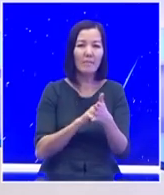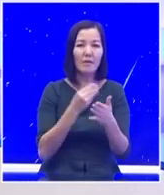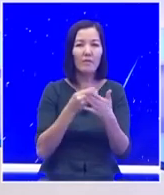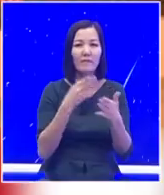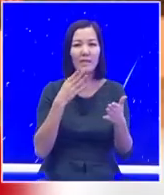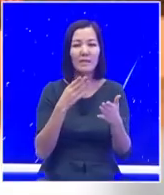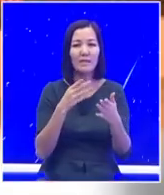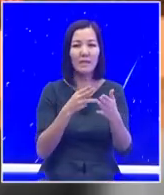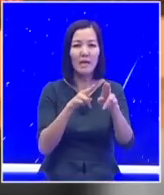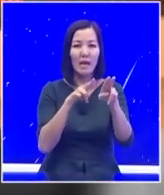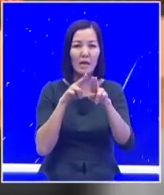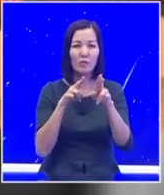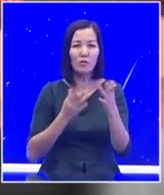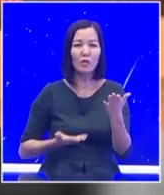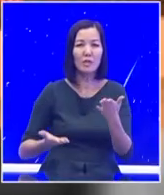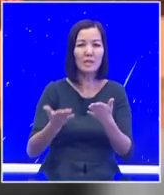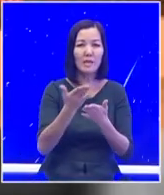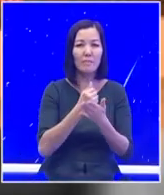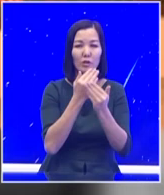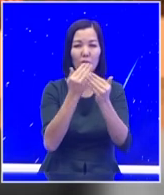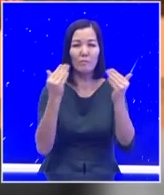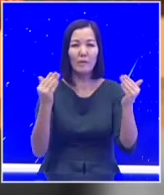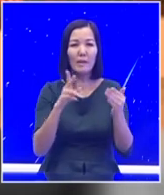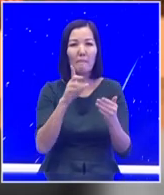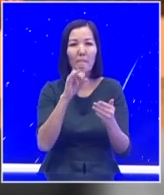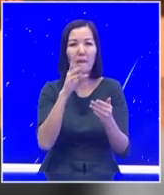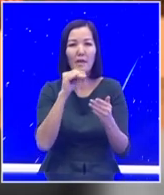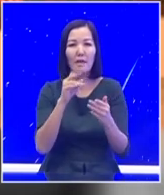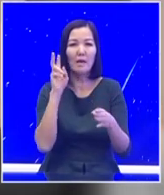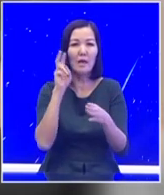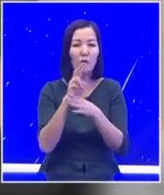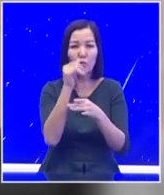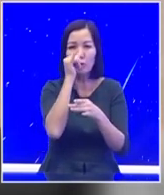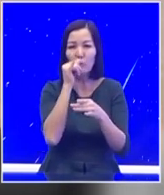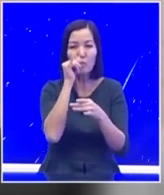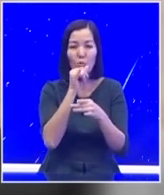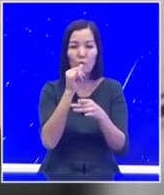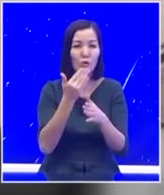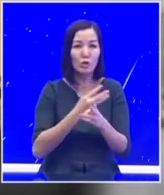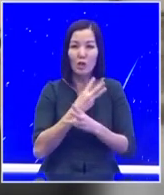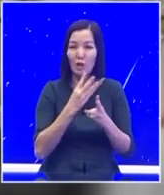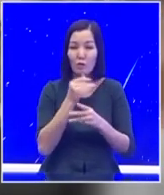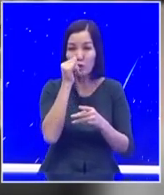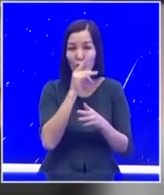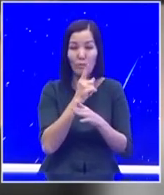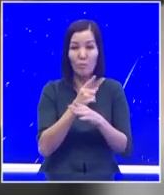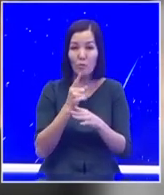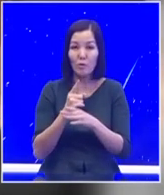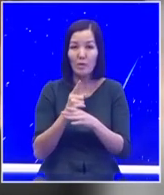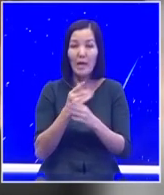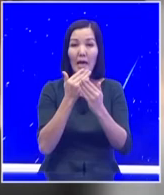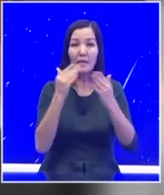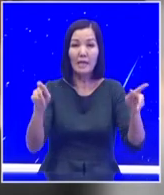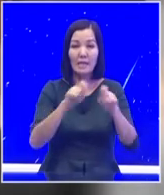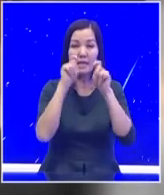и оружие, собранные в необычном музее в Мехико, попасть в который могут далеко не все желающие. Экспозиция открылась в